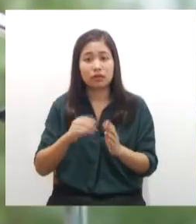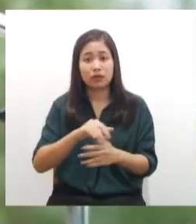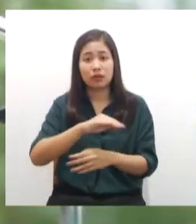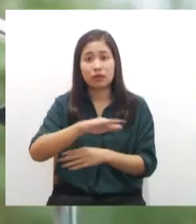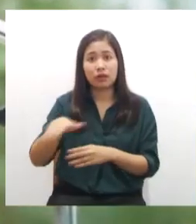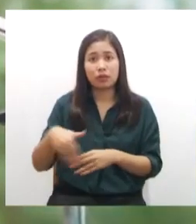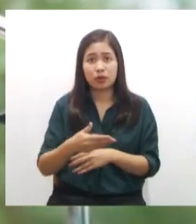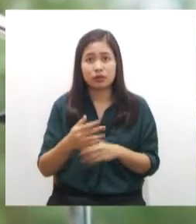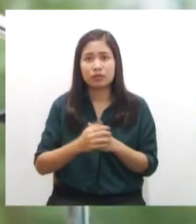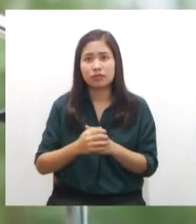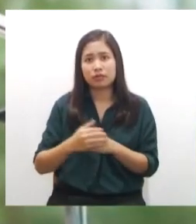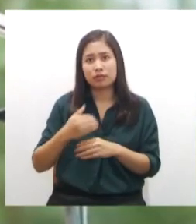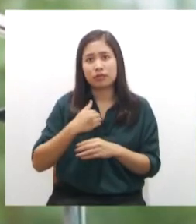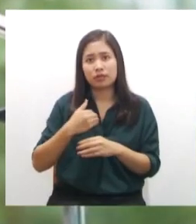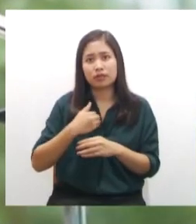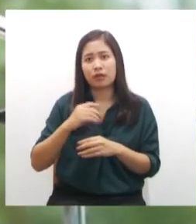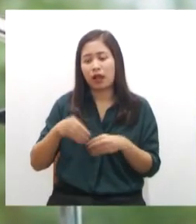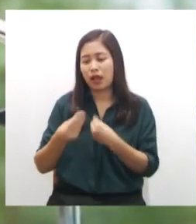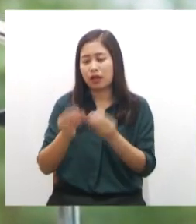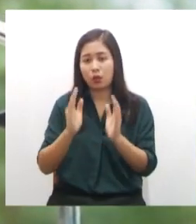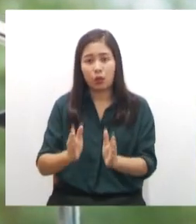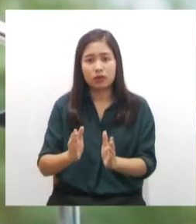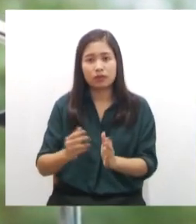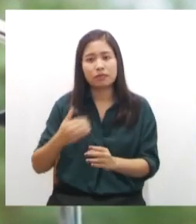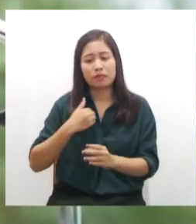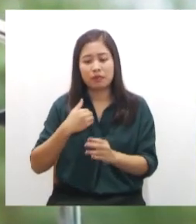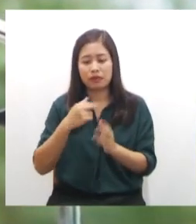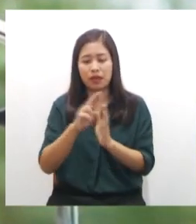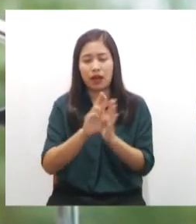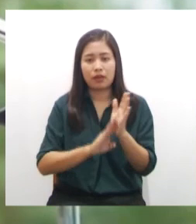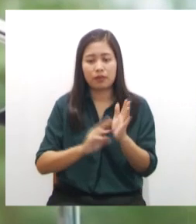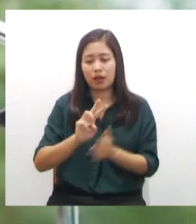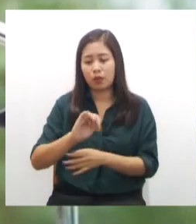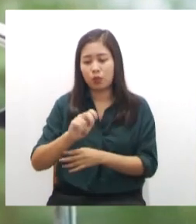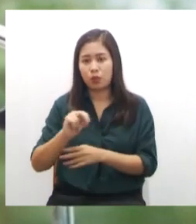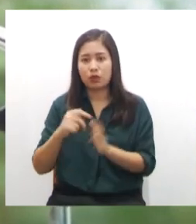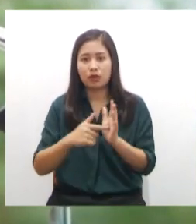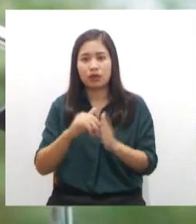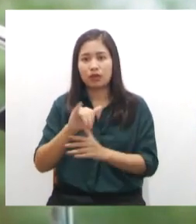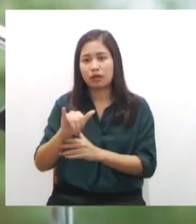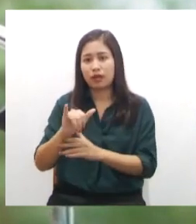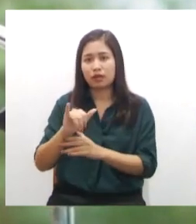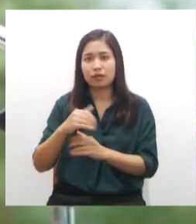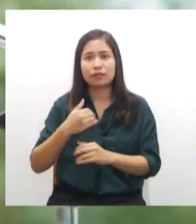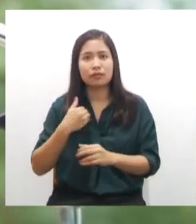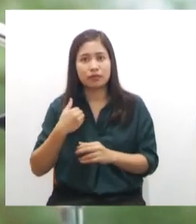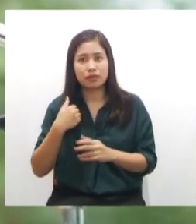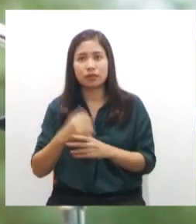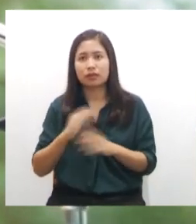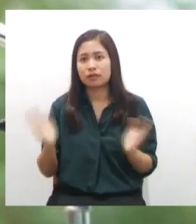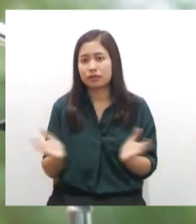ารนอกจากสร้างคนให้มีระเบียบวินัยแล้วยังส่งเสริมสร้